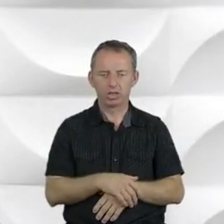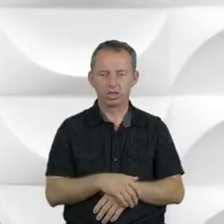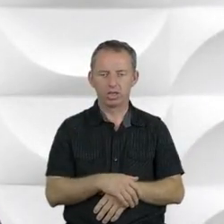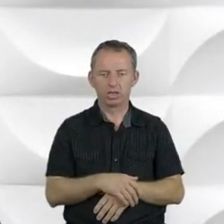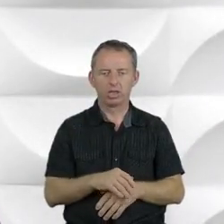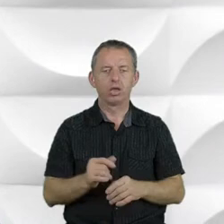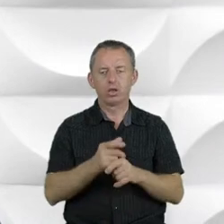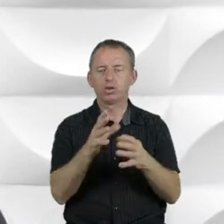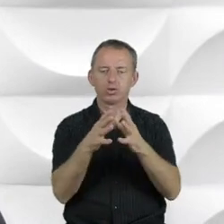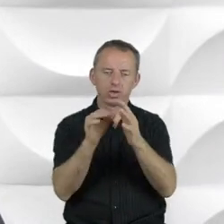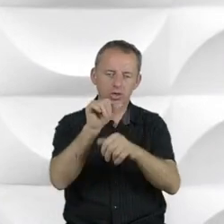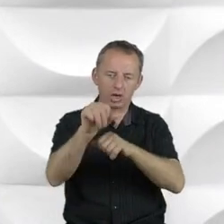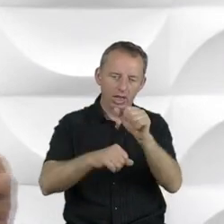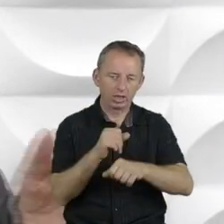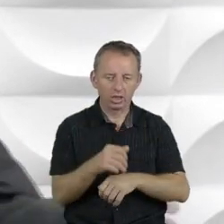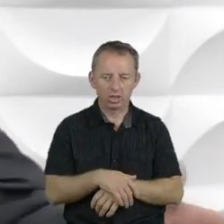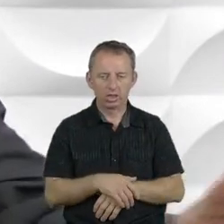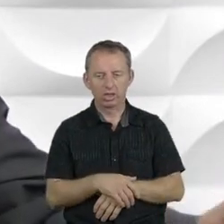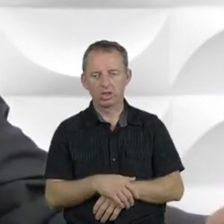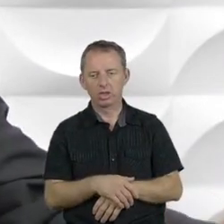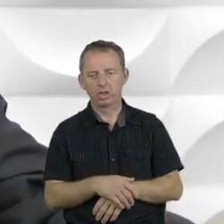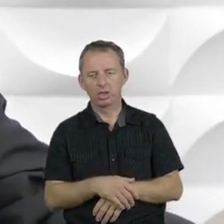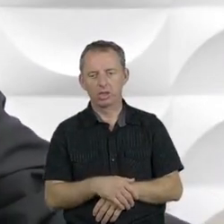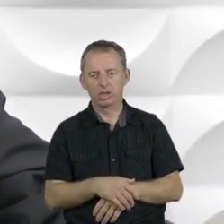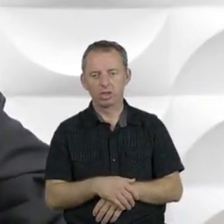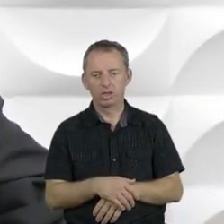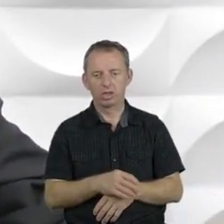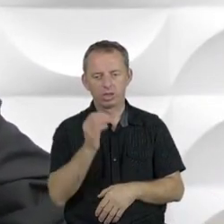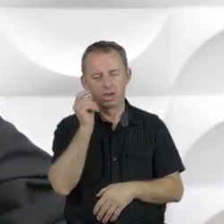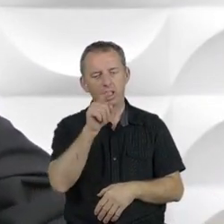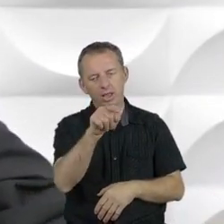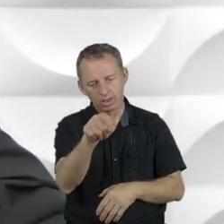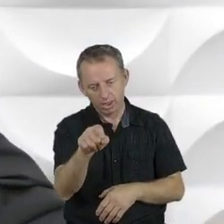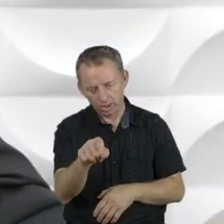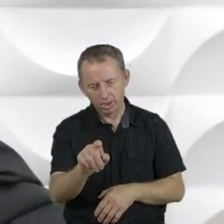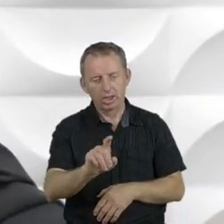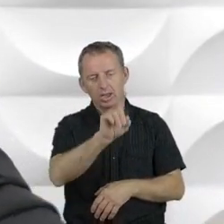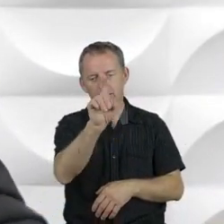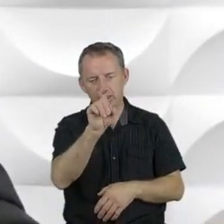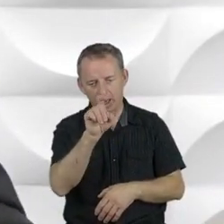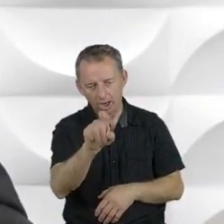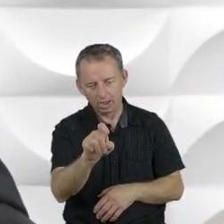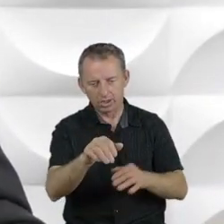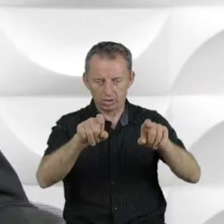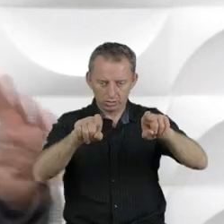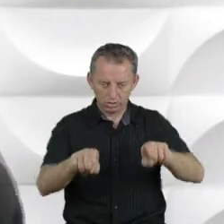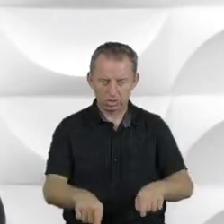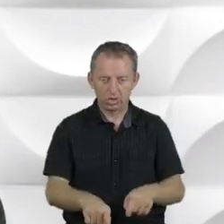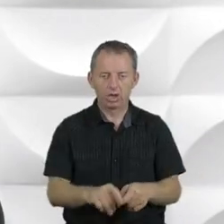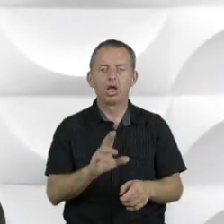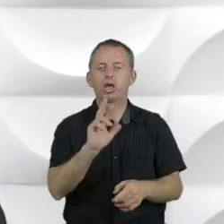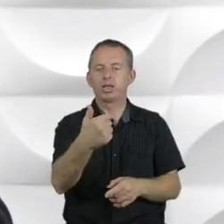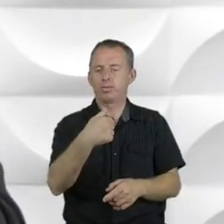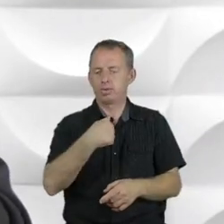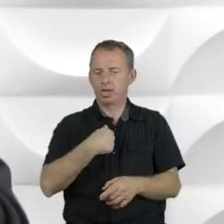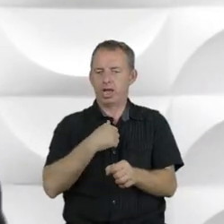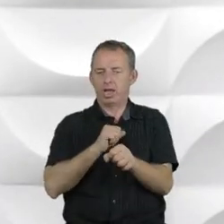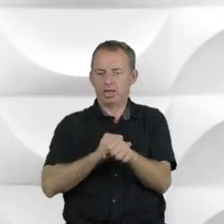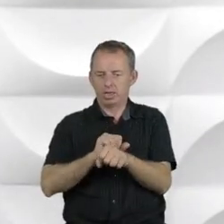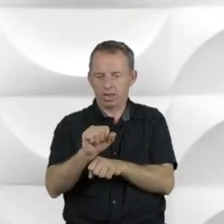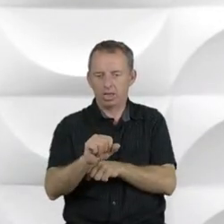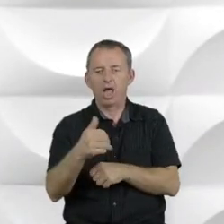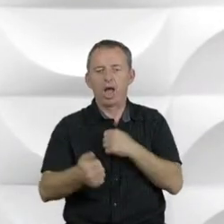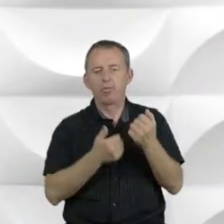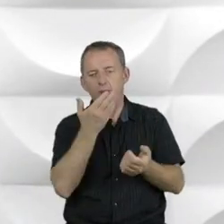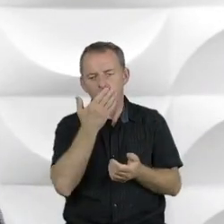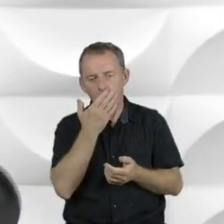od dziesięcioleci w tych zagadnieniach siedzą, to kim ja jestem, żeby